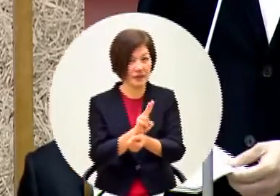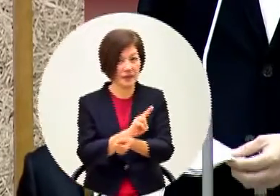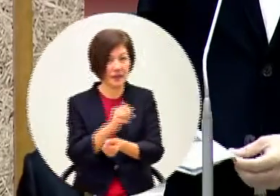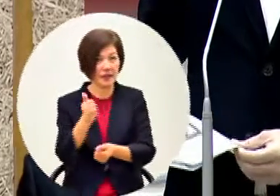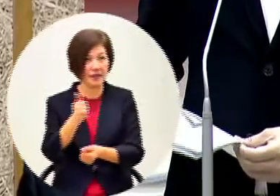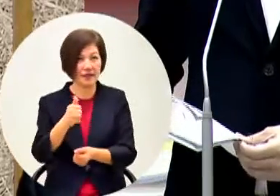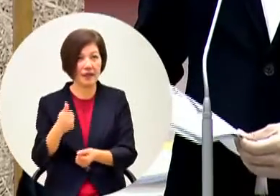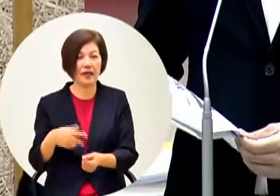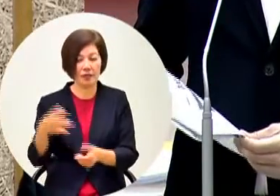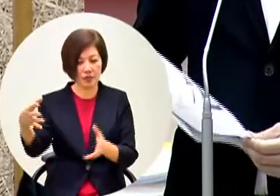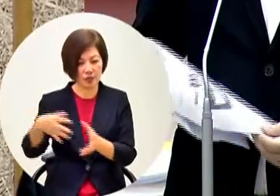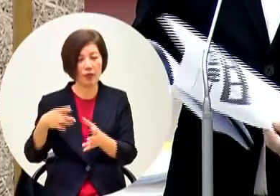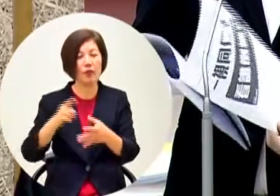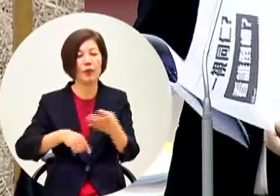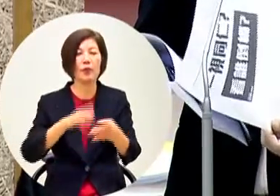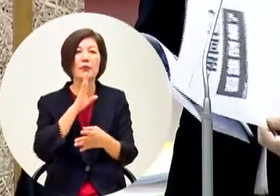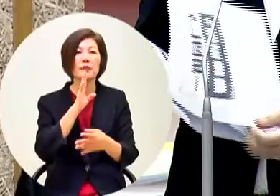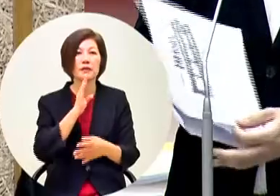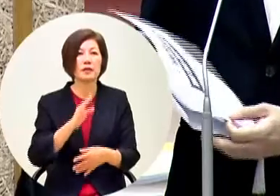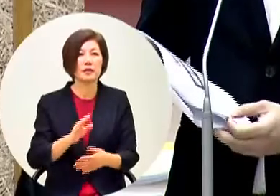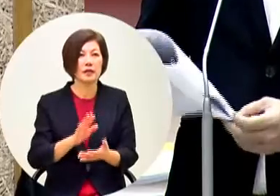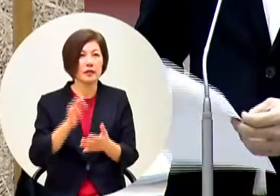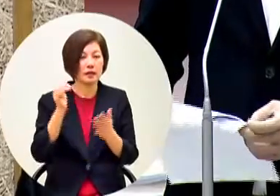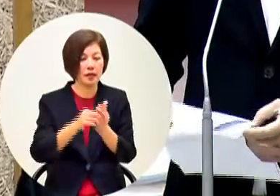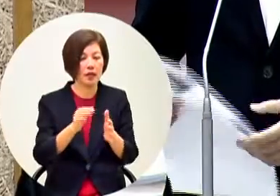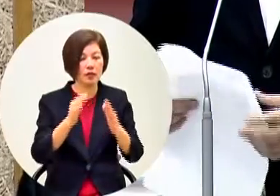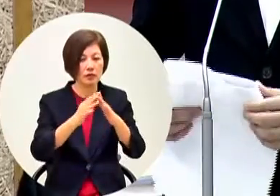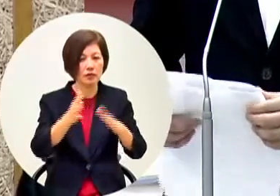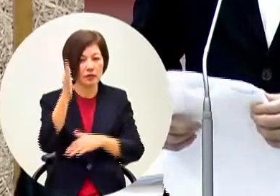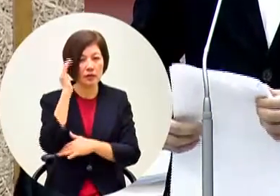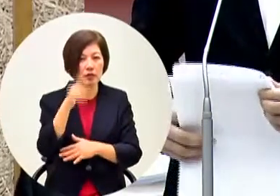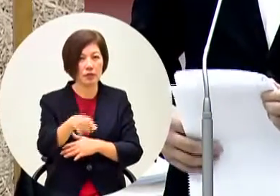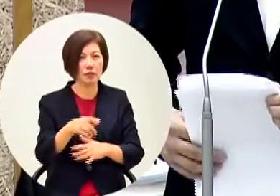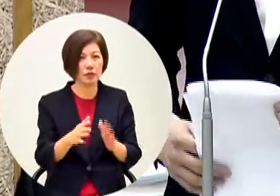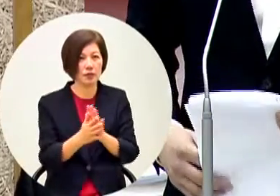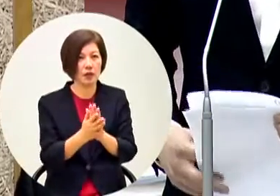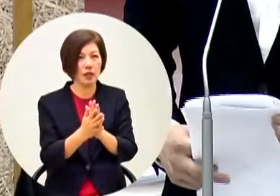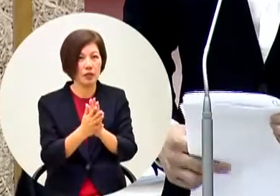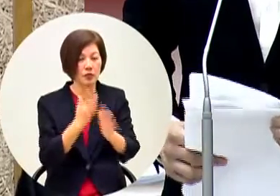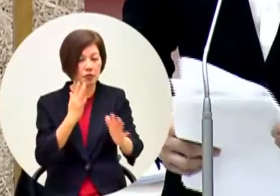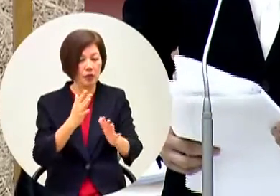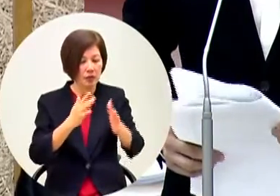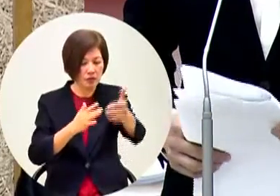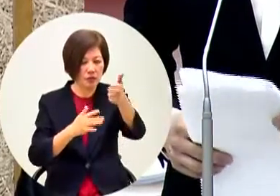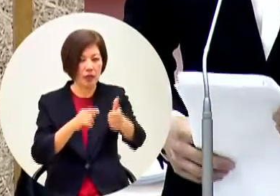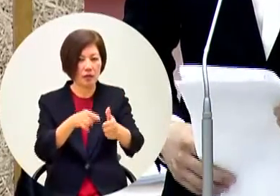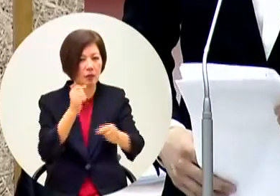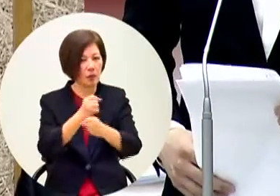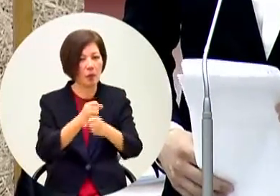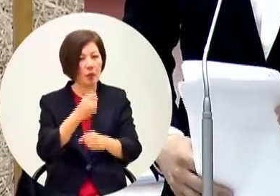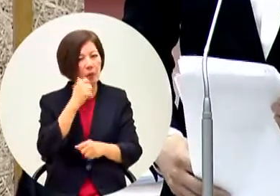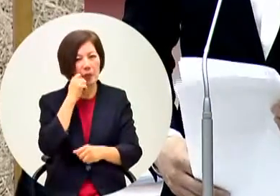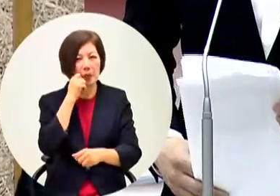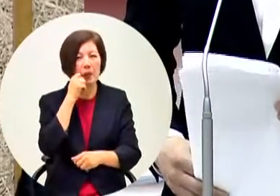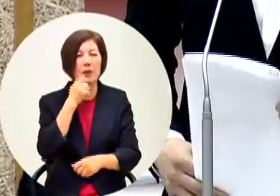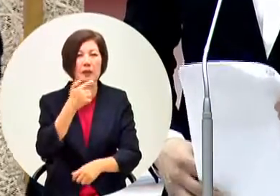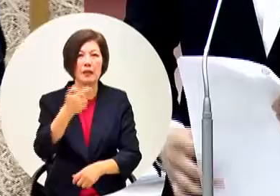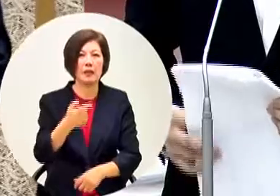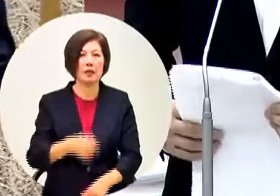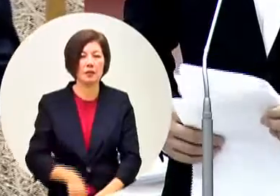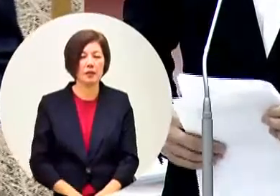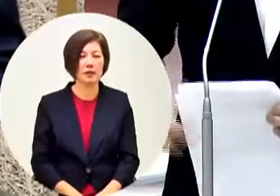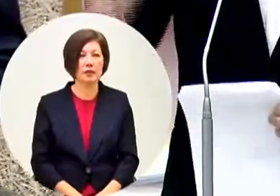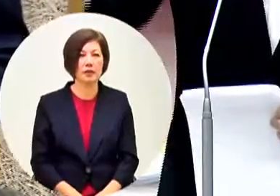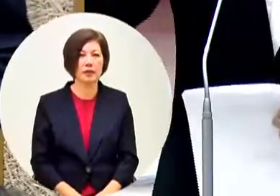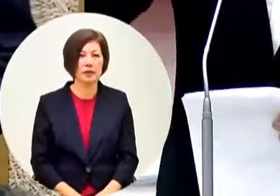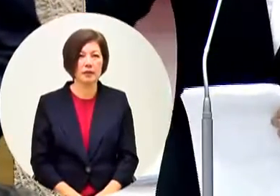事过。你知道所有市政府最难做的队长应该就是拆除队长。 对，所以我听到他们许多无奈的心声，我懂。 对，